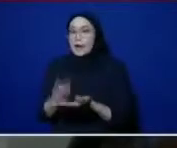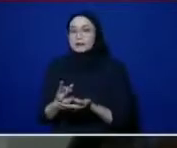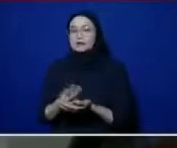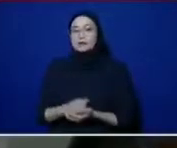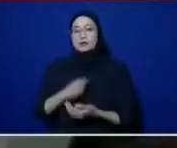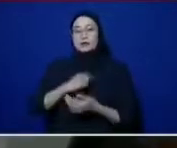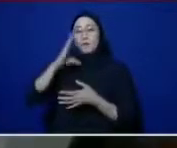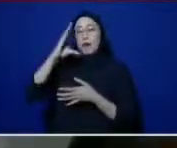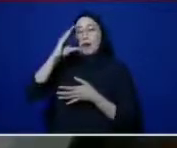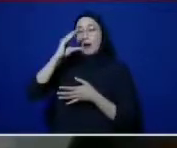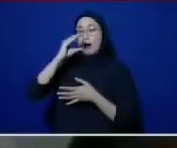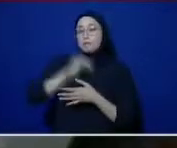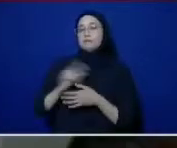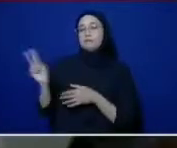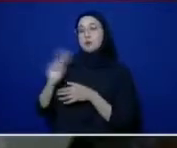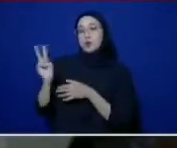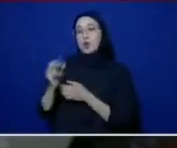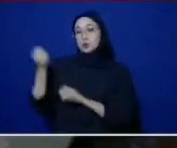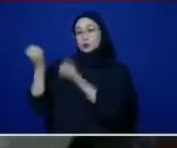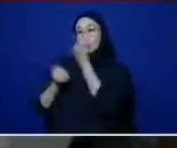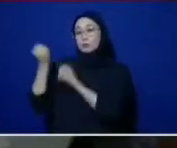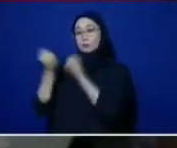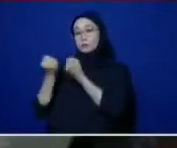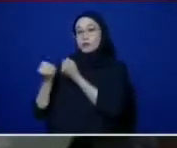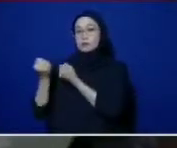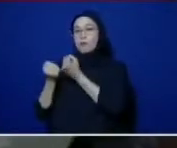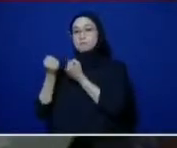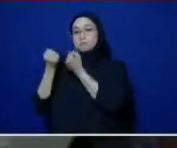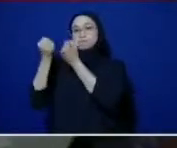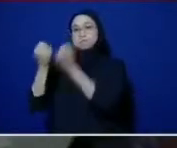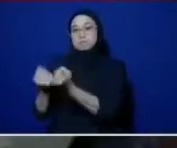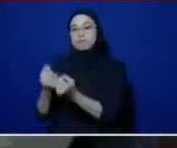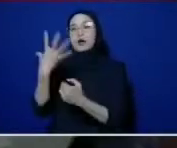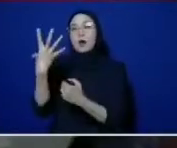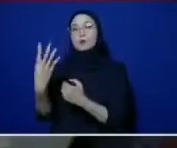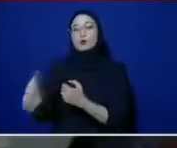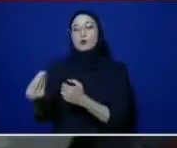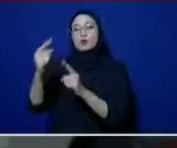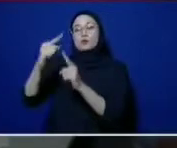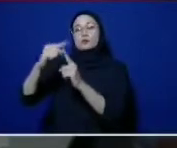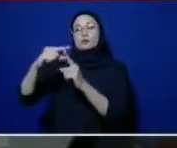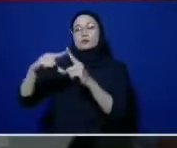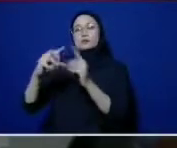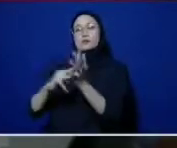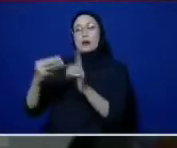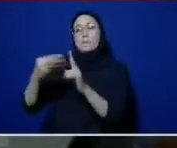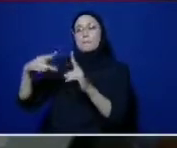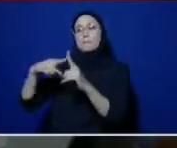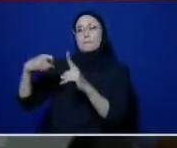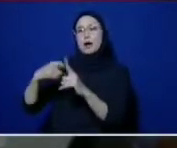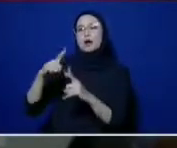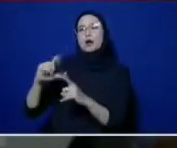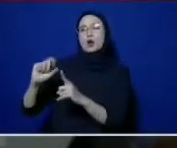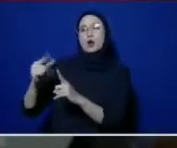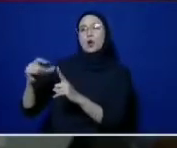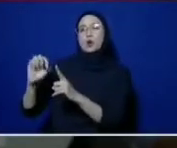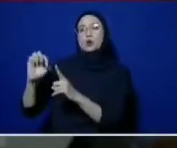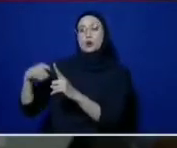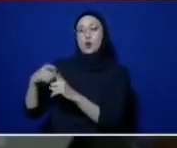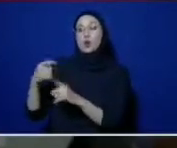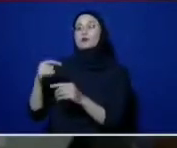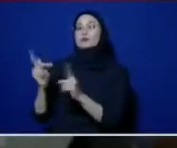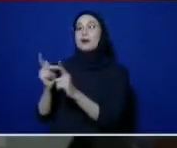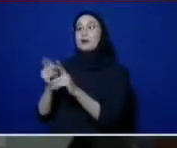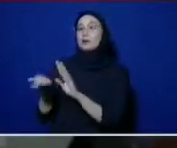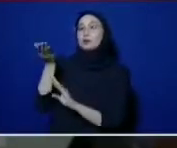malam saya berdua dengan sopir datang ke Tambak Lorok, kampung nelayan yang ada di utara kota Semarang.